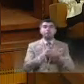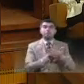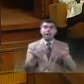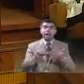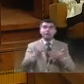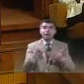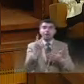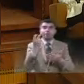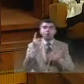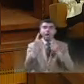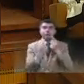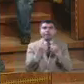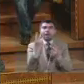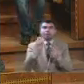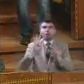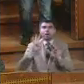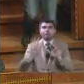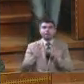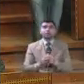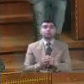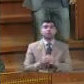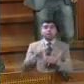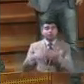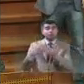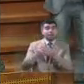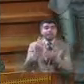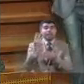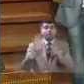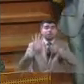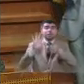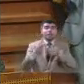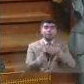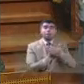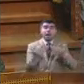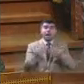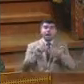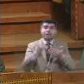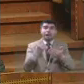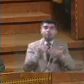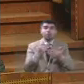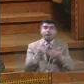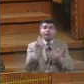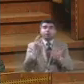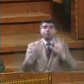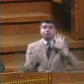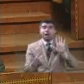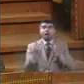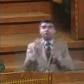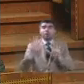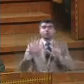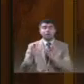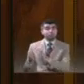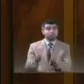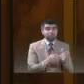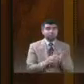2011 و 2014 مقابل 72.6 مليار درهم بين 2007 و 2010. تحمل